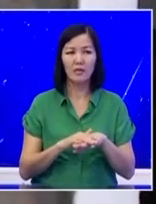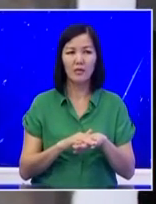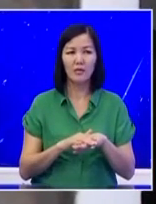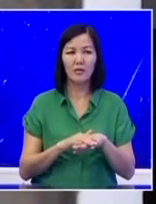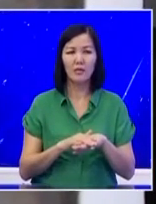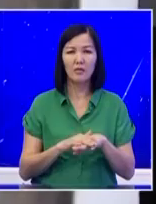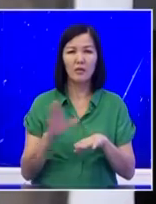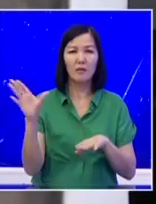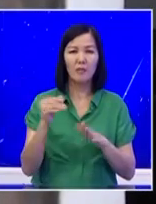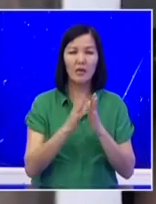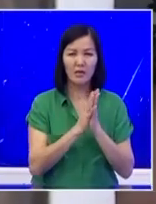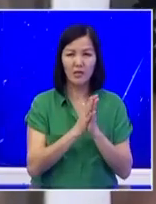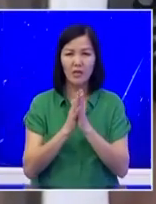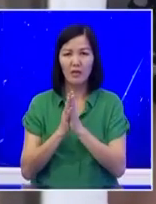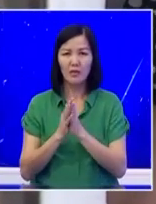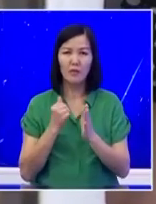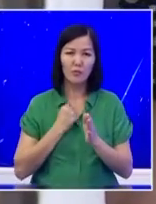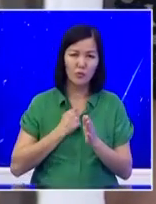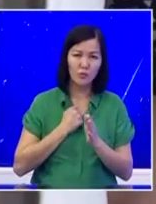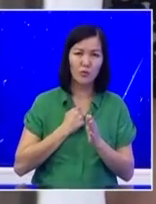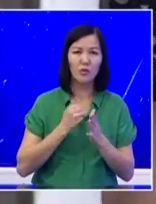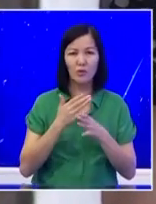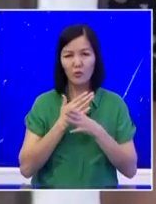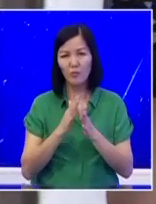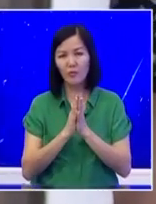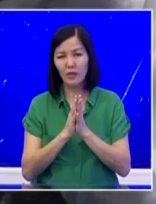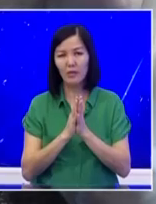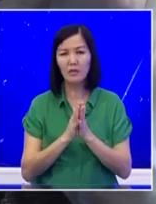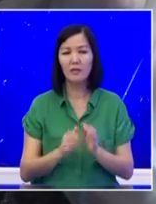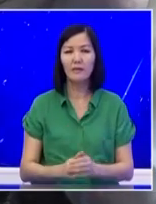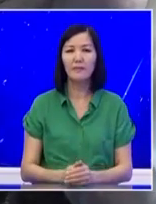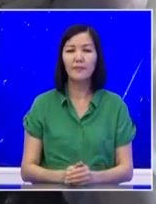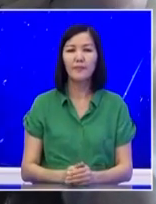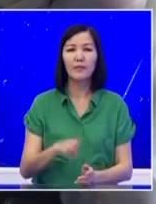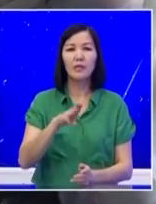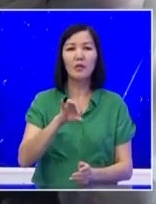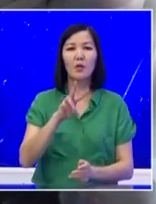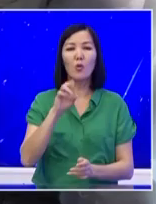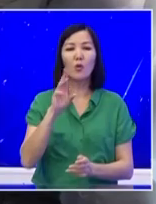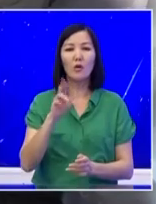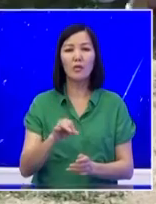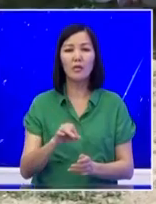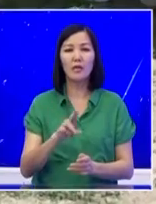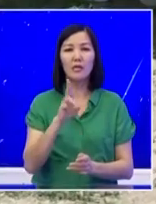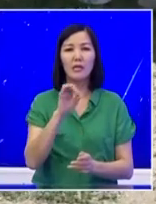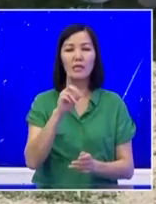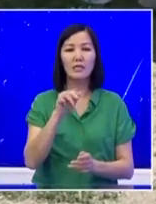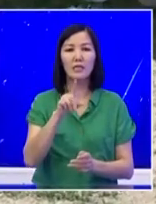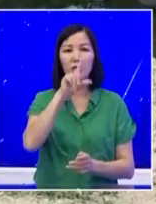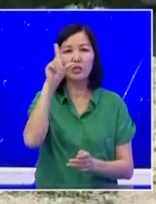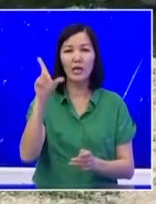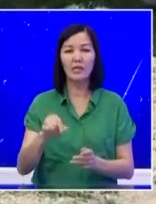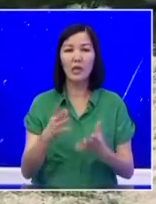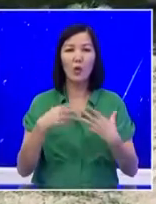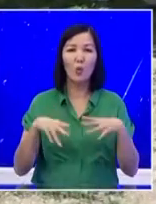Көрінген кісіге жалынамын, жуындырып кетіңдерші, сөйтіп кетіңдерші. Толқын Бектұрғанованың Қызыл Жартай қоғамының өкілдеріне